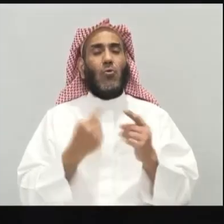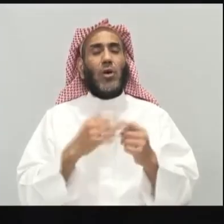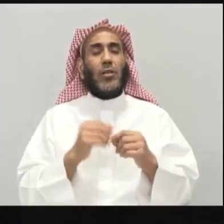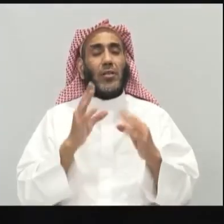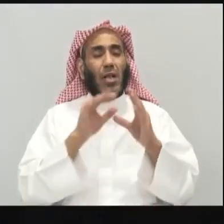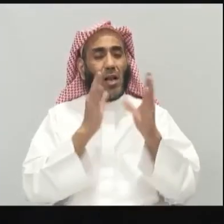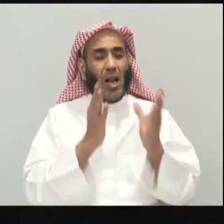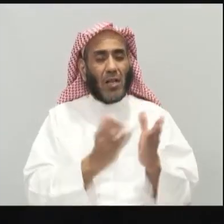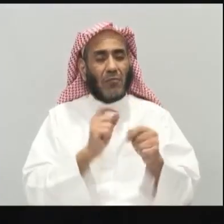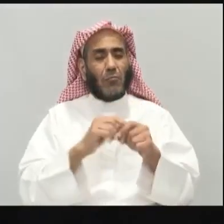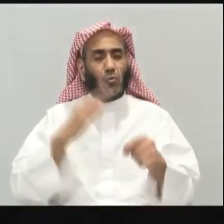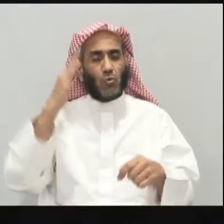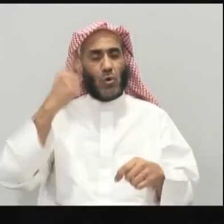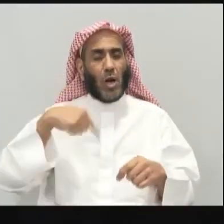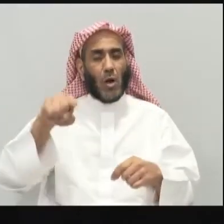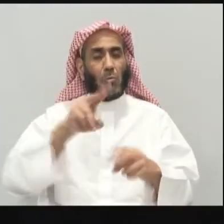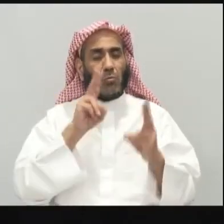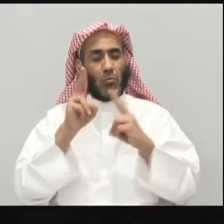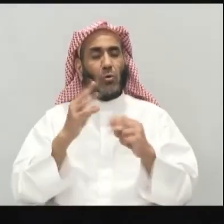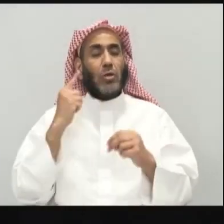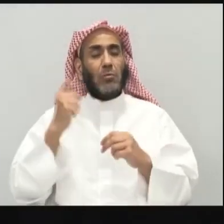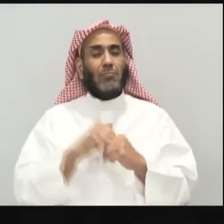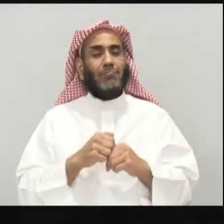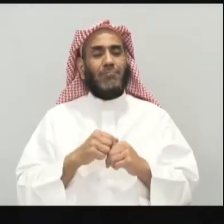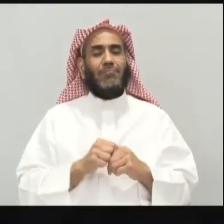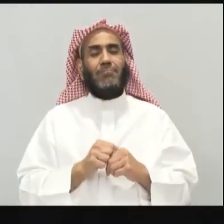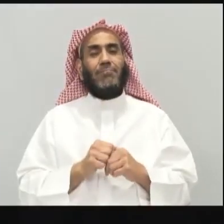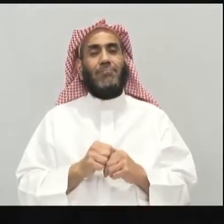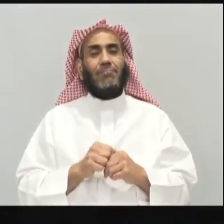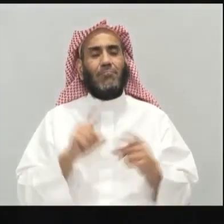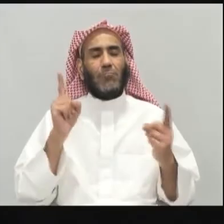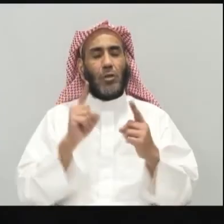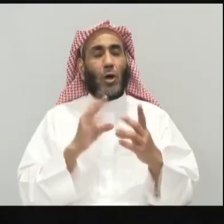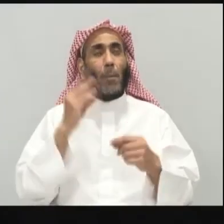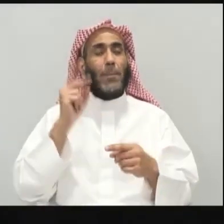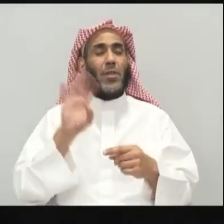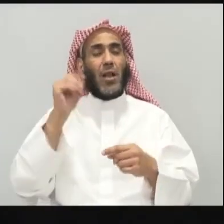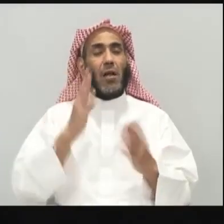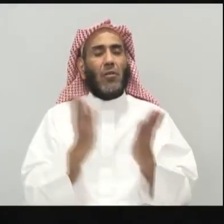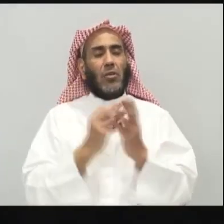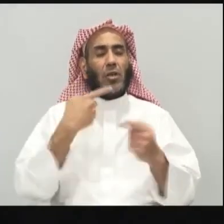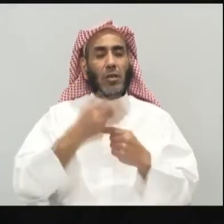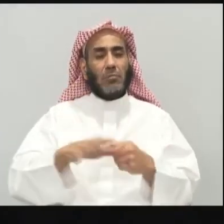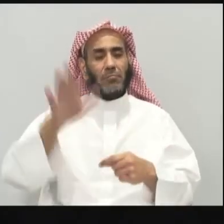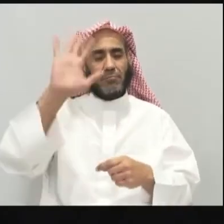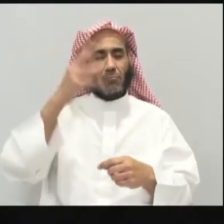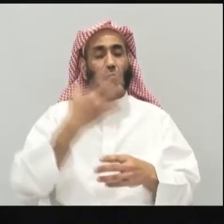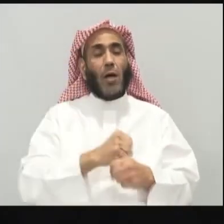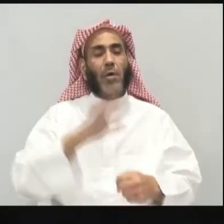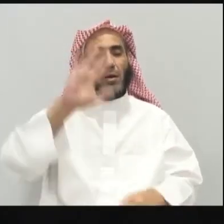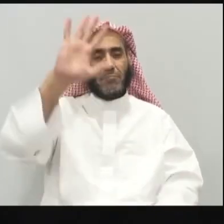الخزف وشكرا لكم على حسن المتابعه على الاستماع نلتقيكم باذن الله في الحسد القادمه وفي امان